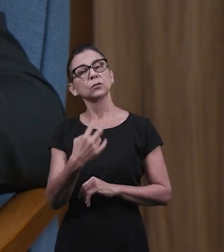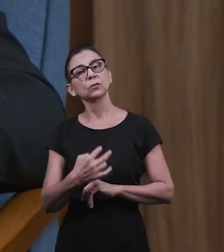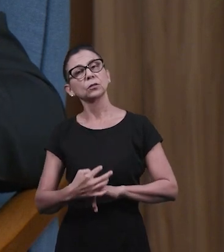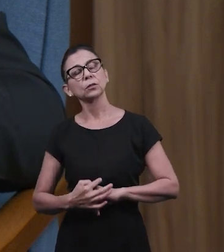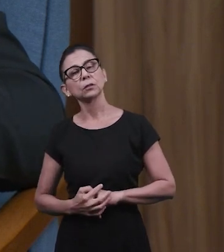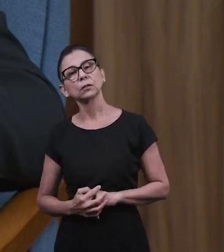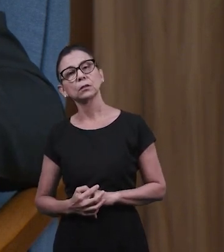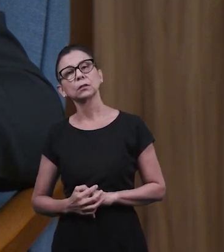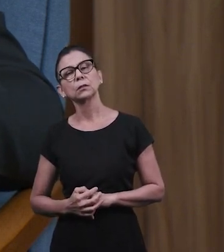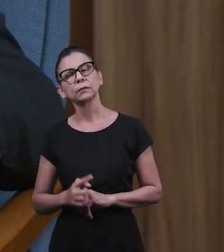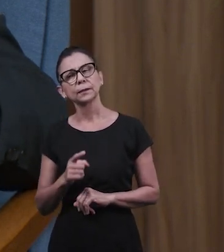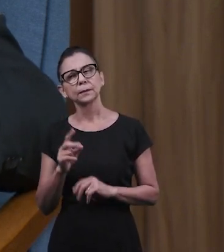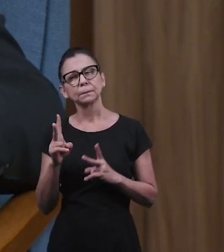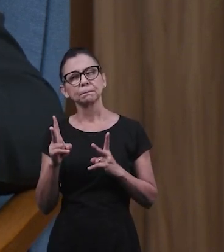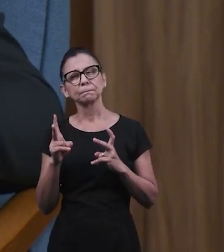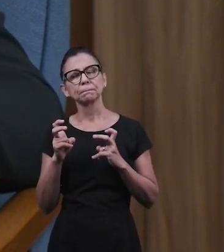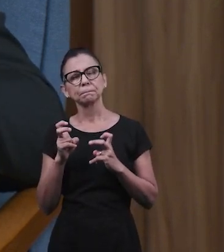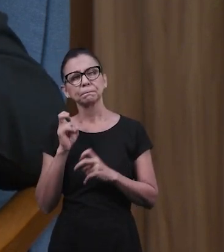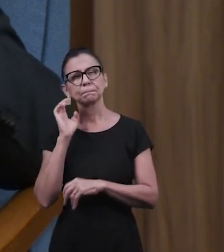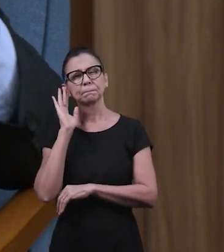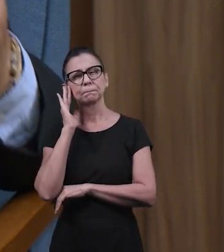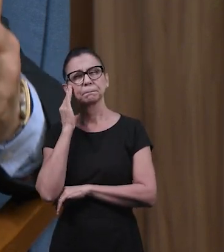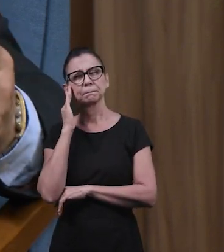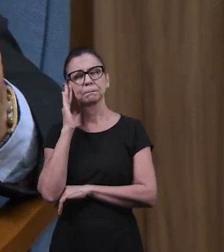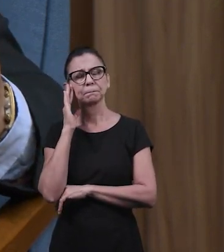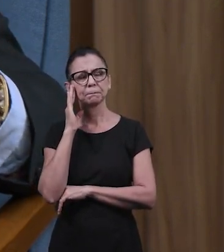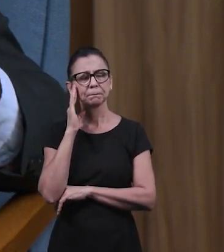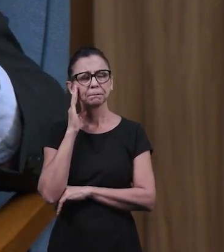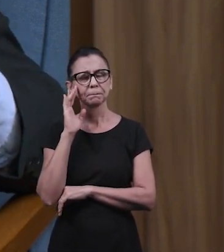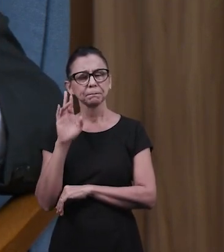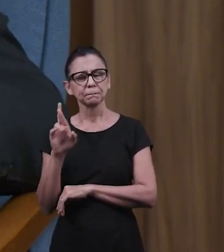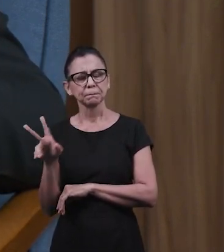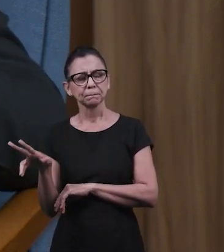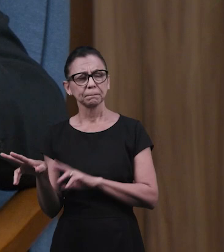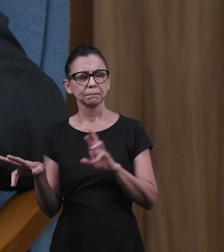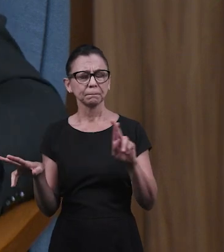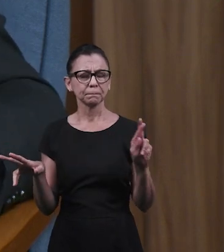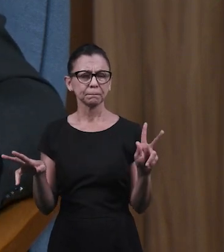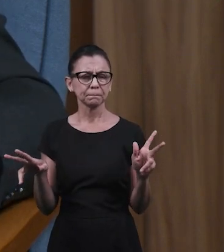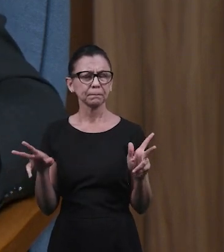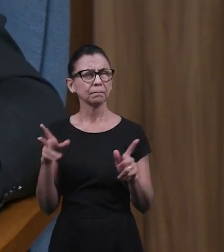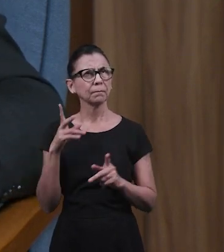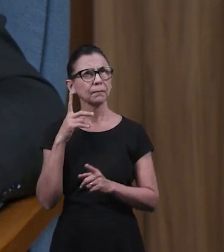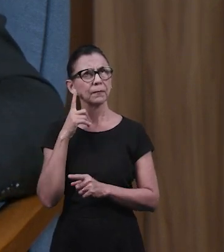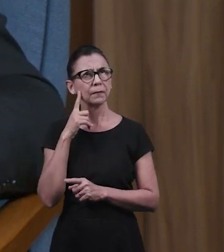et que est en train de discerner que l'expérience que vous vivez,